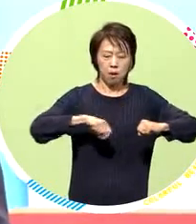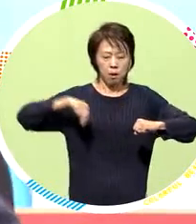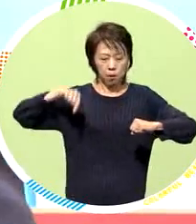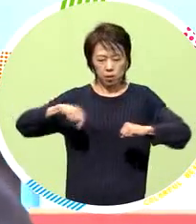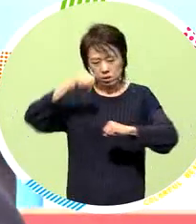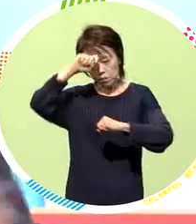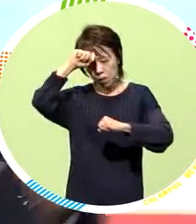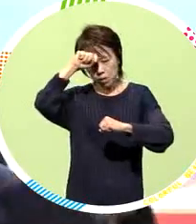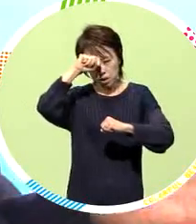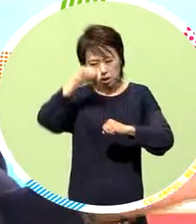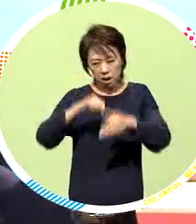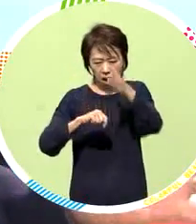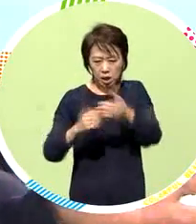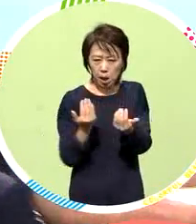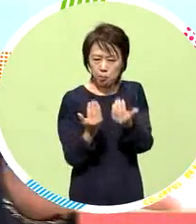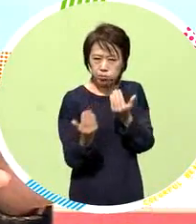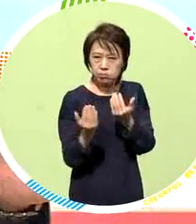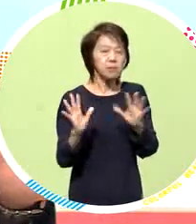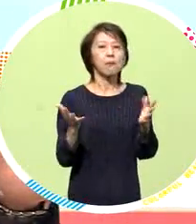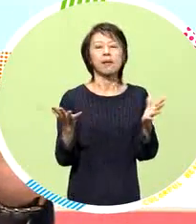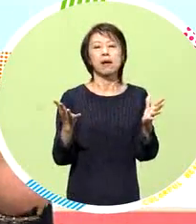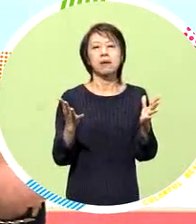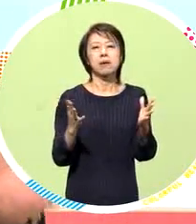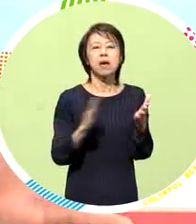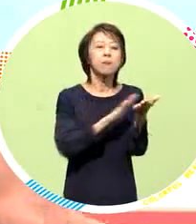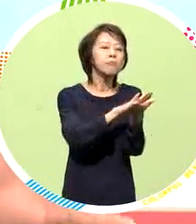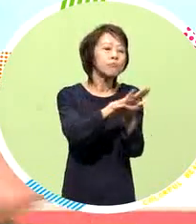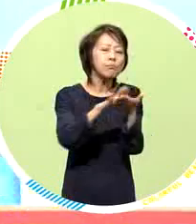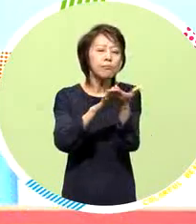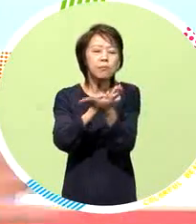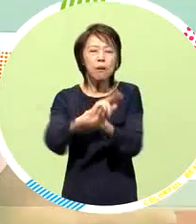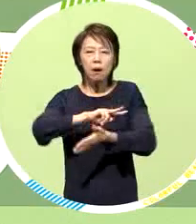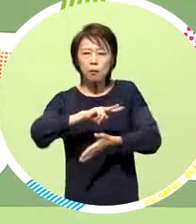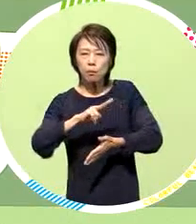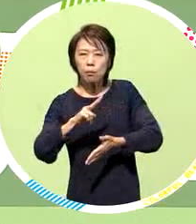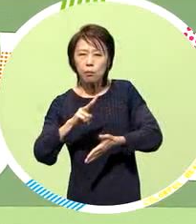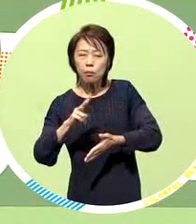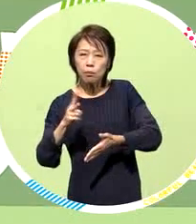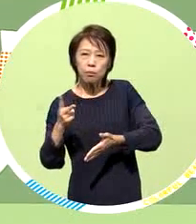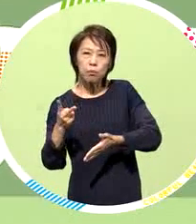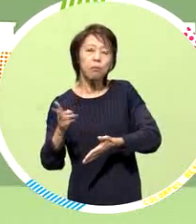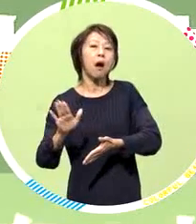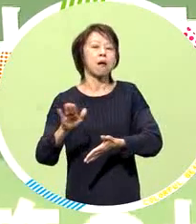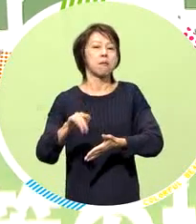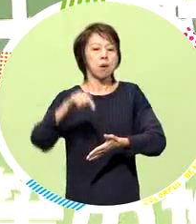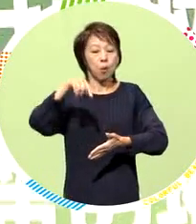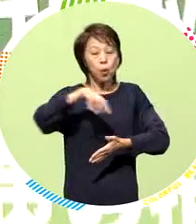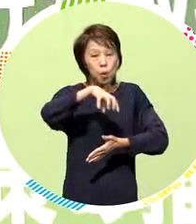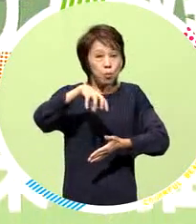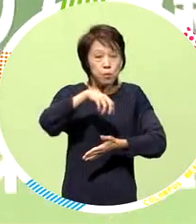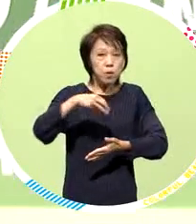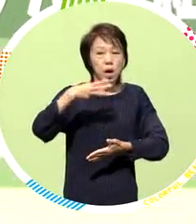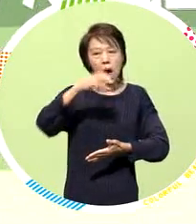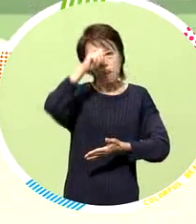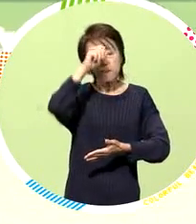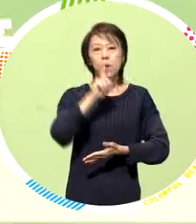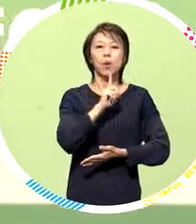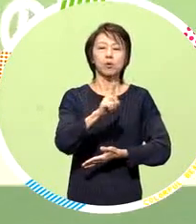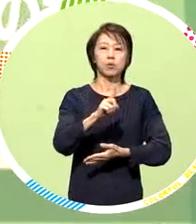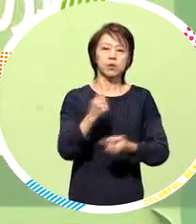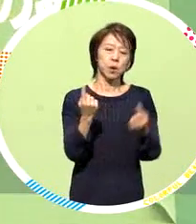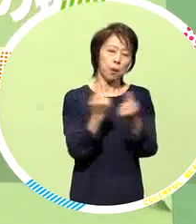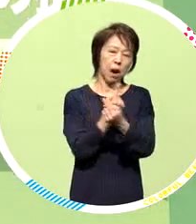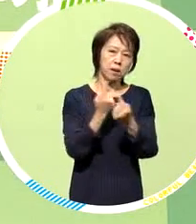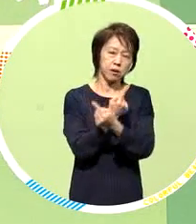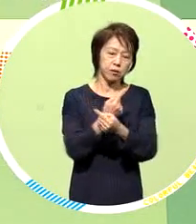のではなくてこの白から赤というのはグラデーションの変化するでしょとそのグラデーションが3票だとそれを改善していくのためには